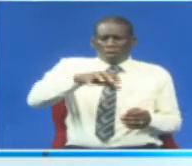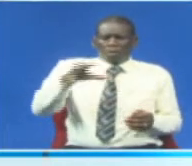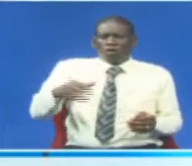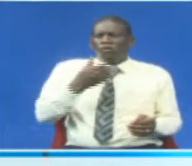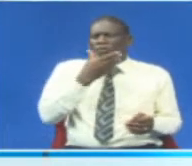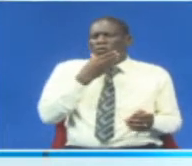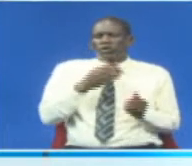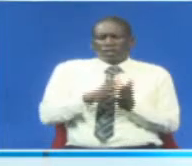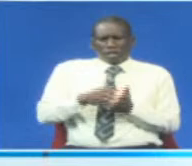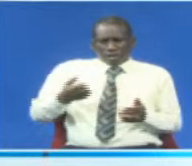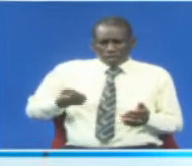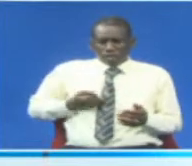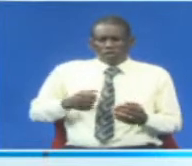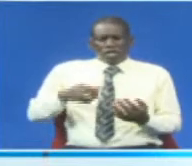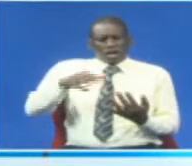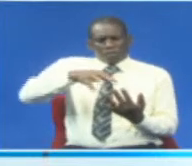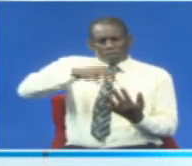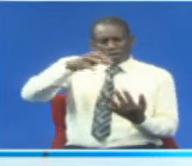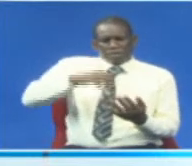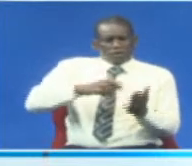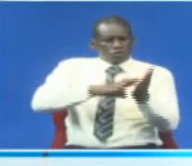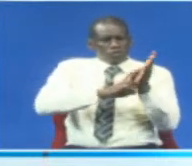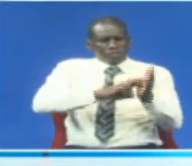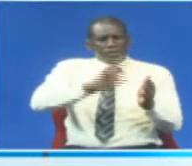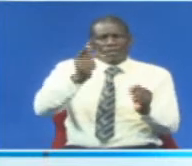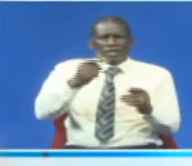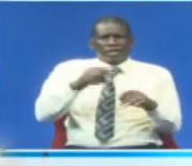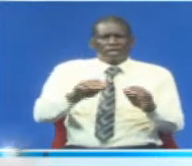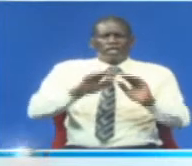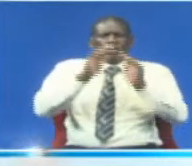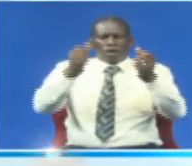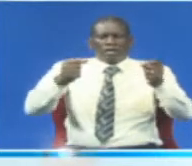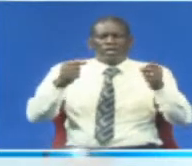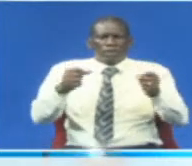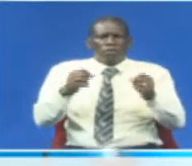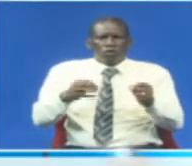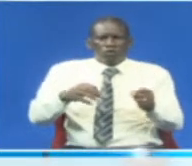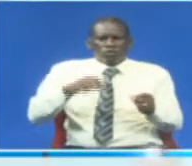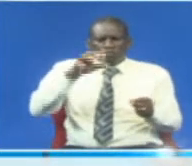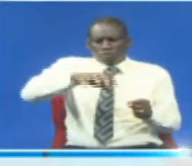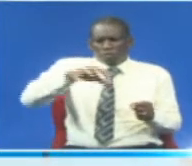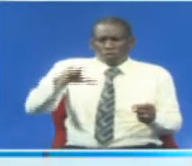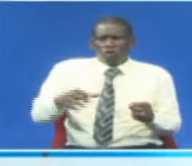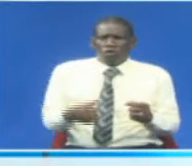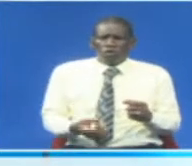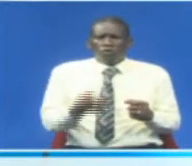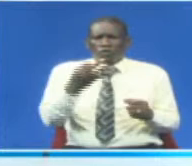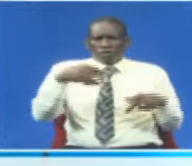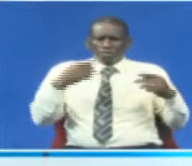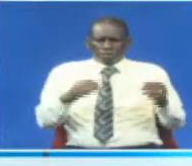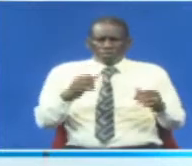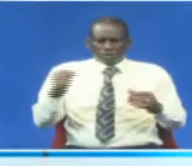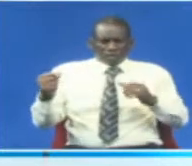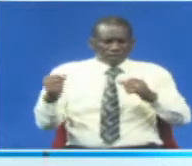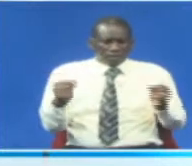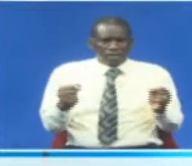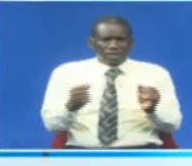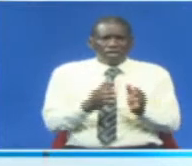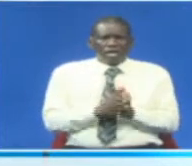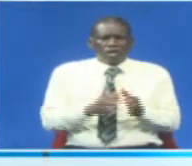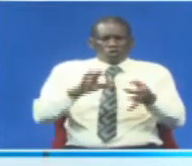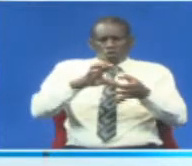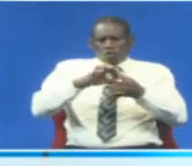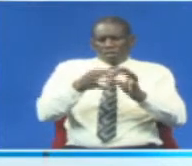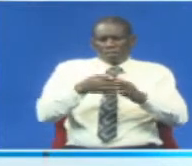vile vile wamechaguliwa ili kuwakilisha Kenya katika kombe la dunia la mpira wa vikapu la wachezaji watatu kila upande la Olimpiki ya